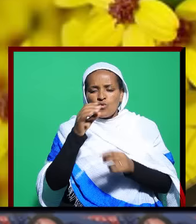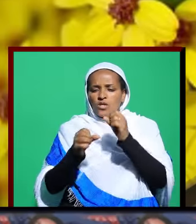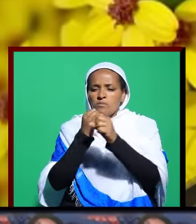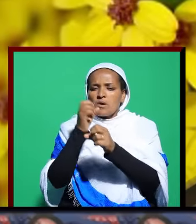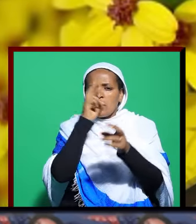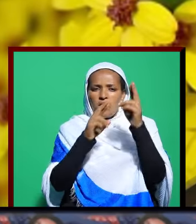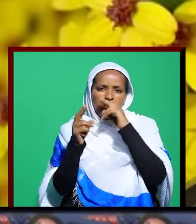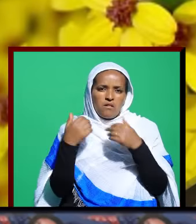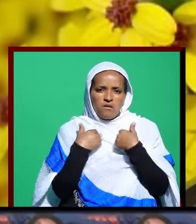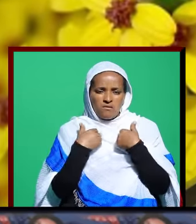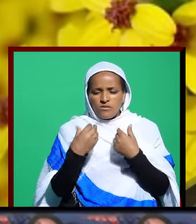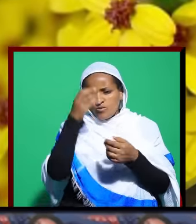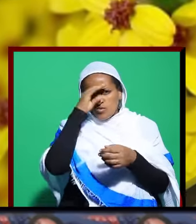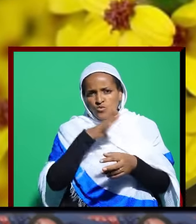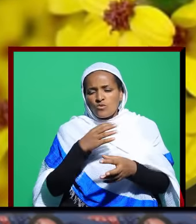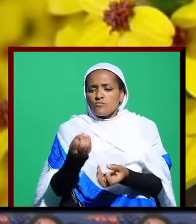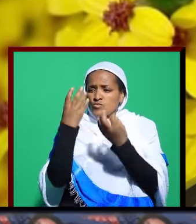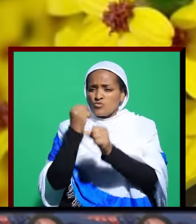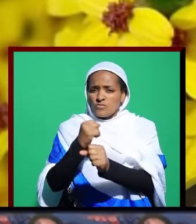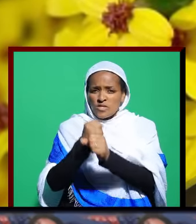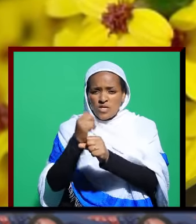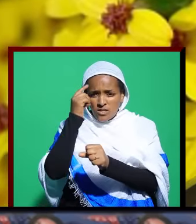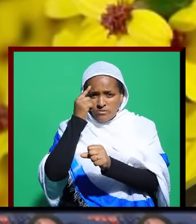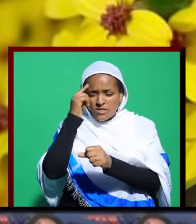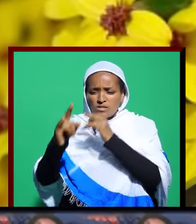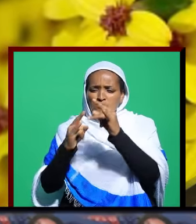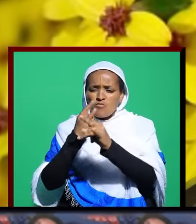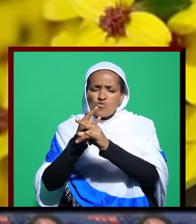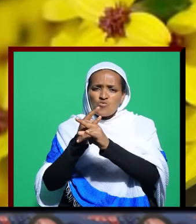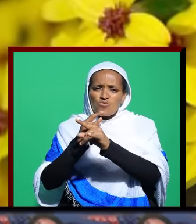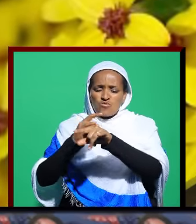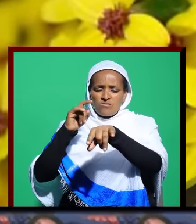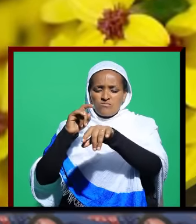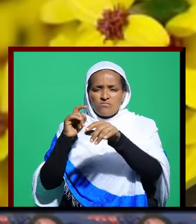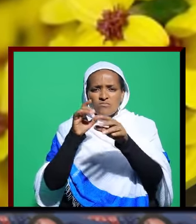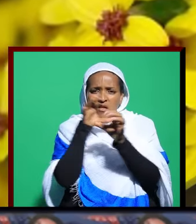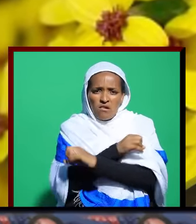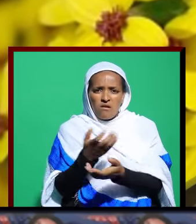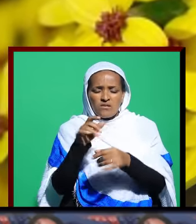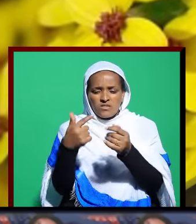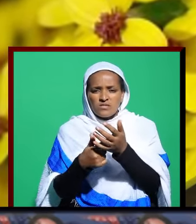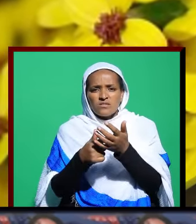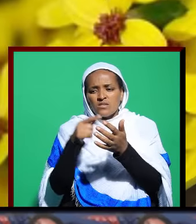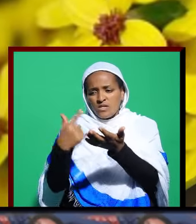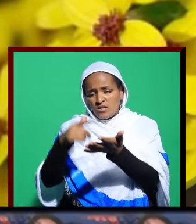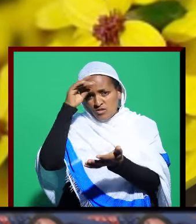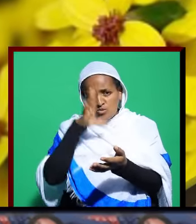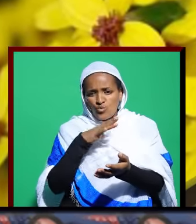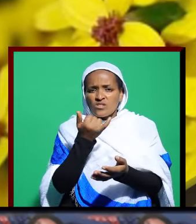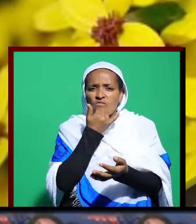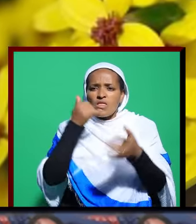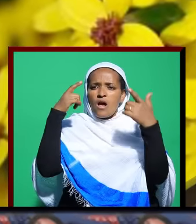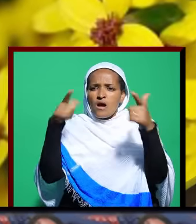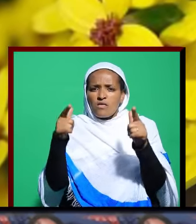ሰው እድሜውን ያባክነዋል። ብዙ ሰው ደግሞ ብዙ ስራ ለመስራት እያሰበ አረፍተ ዘመኑ ይገታዋል። ስለዚህ የባከነ እድሜ ነው። የእነዚህ